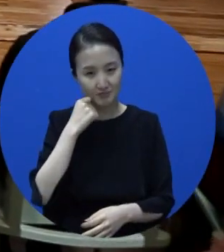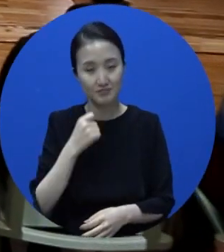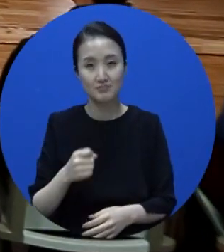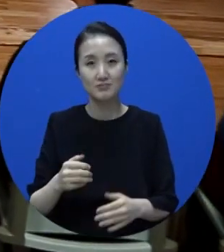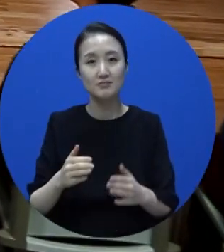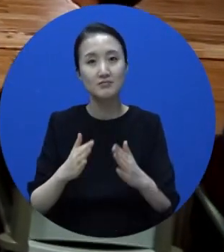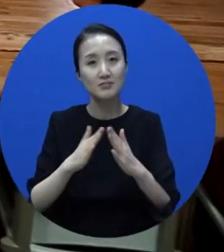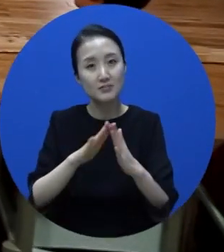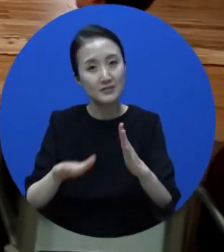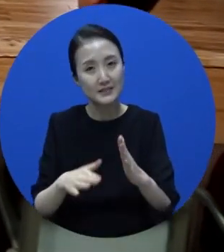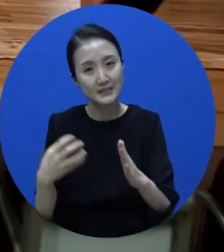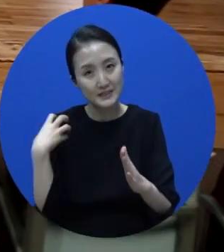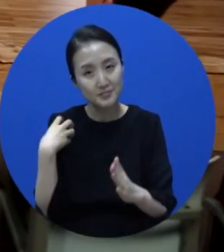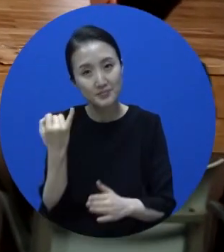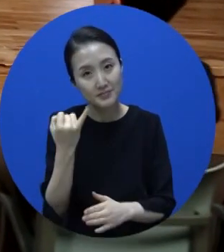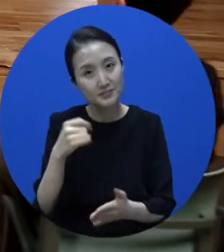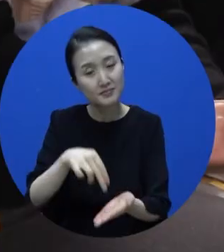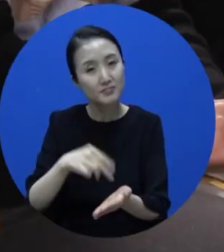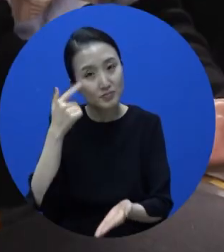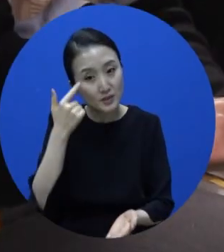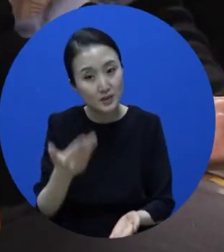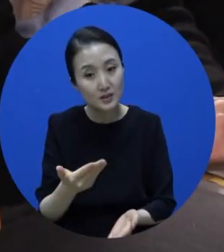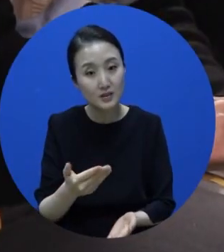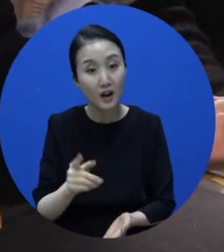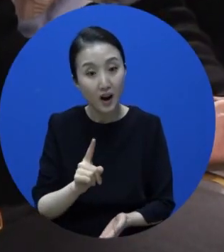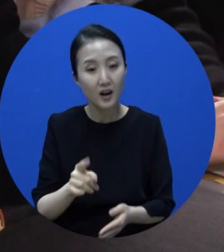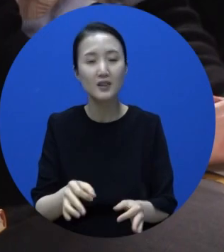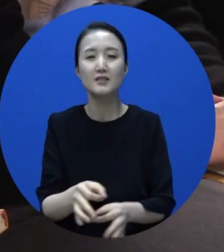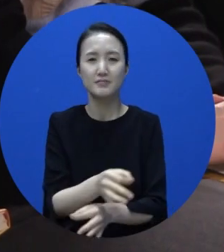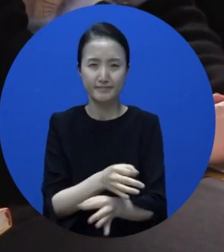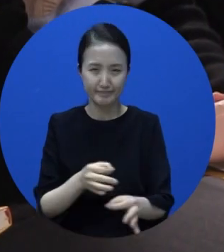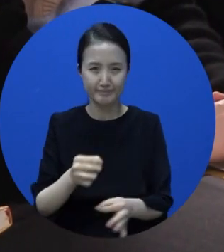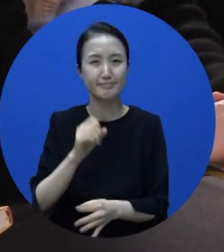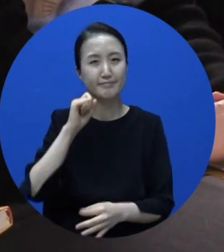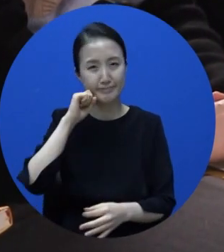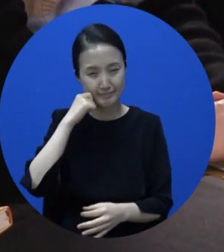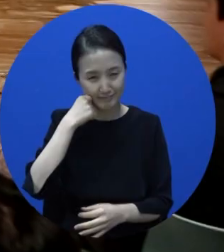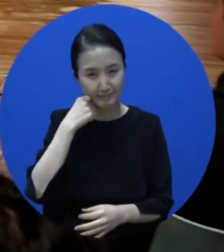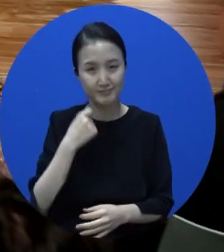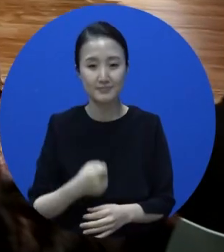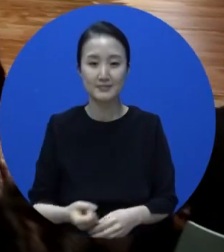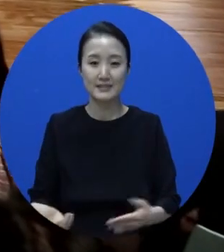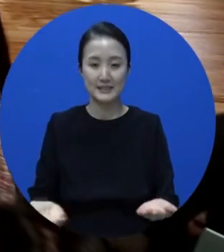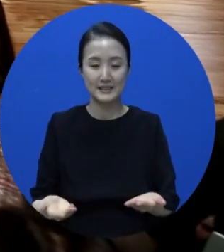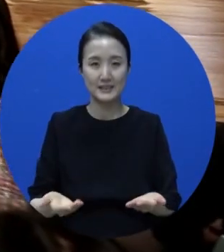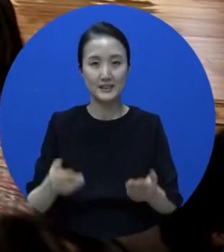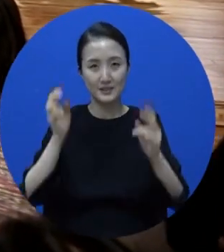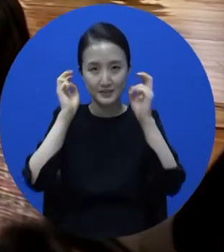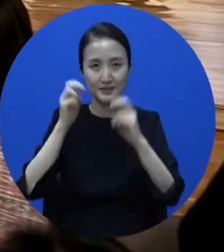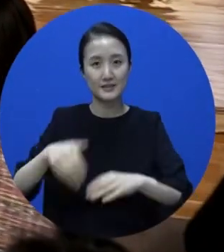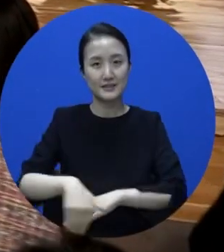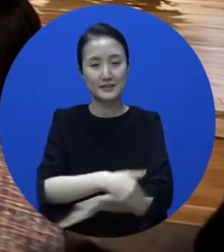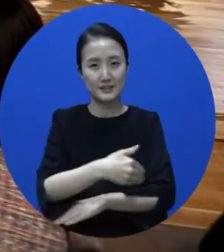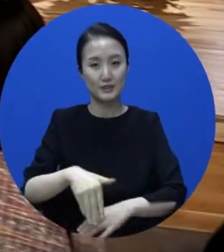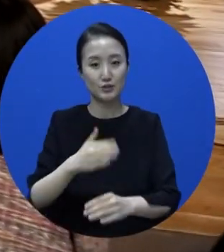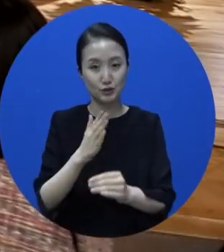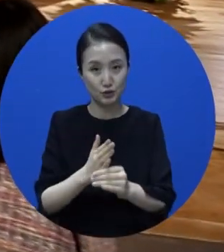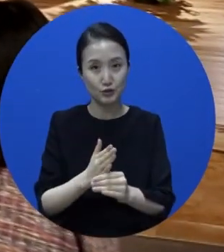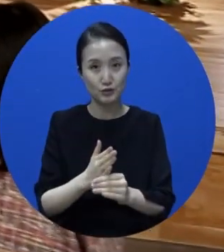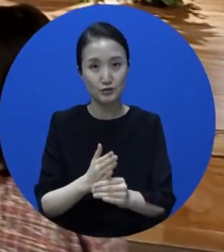주 보세요 요즘 경제가 어떻습니까 그리고 직장생활을 하는 월급쟁이